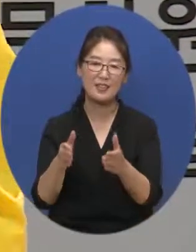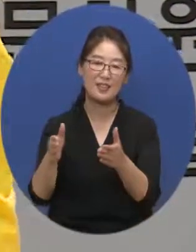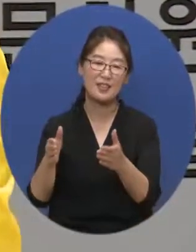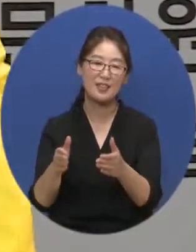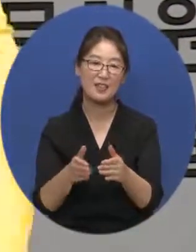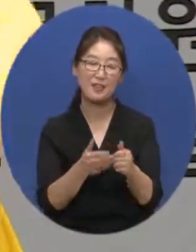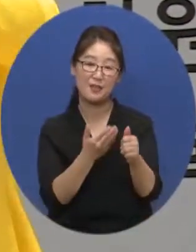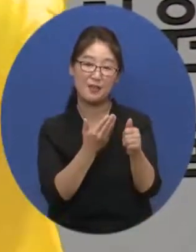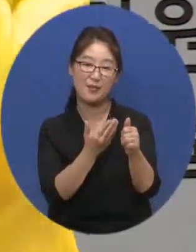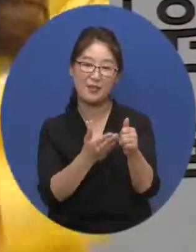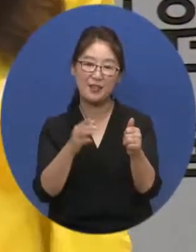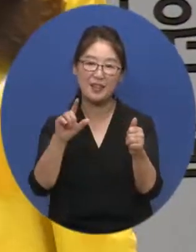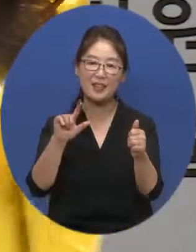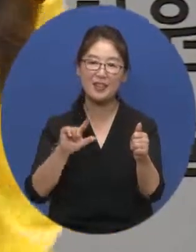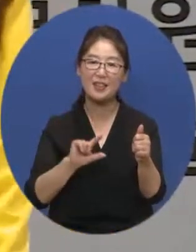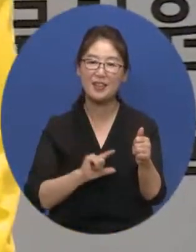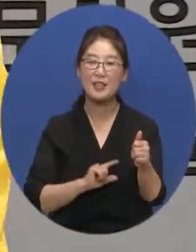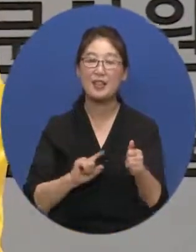너의 이름